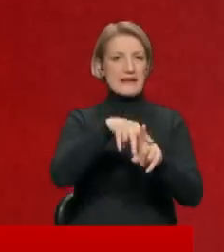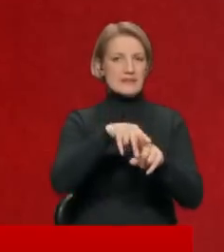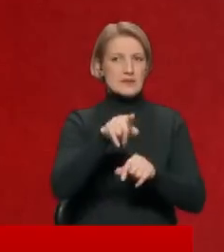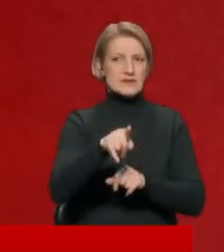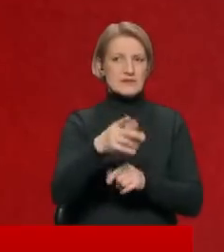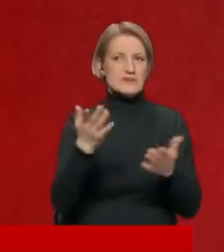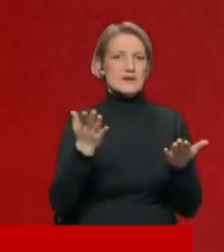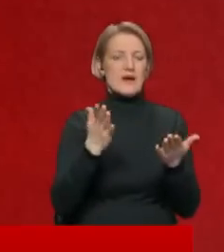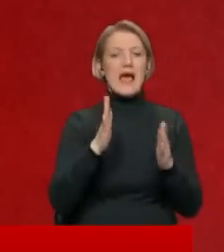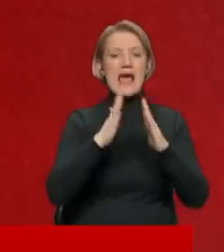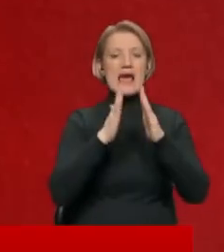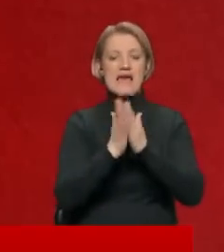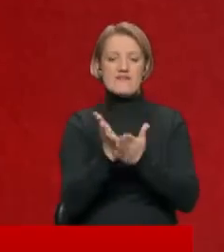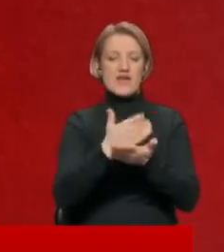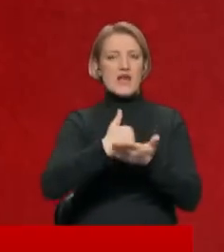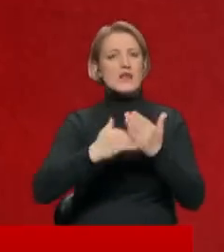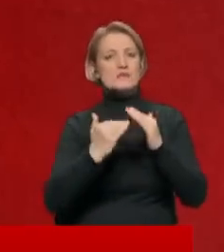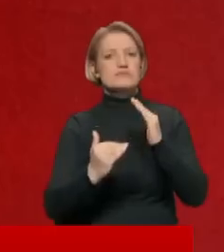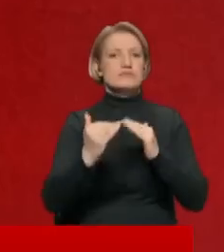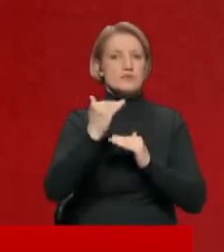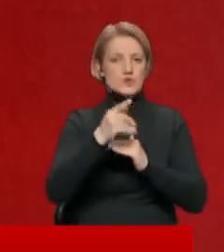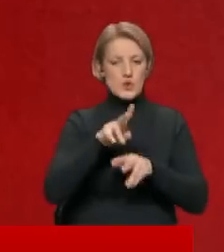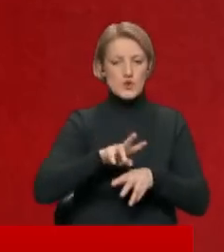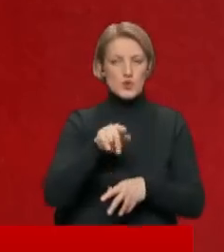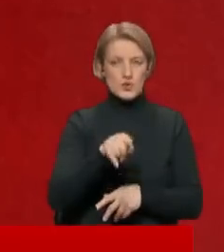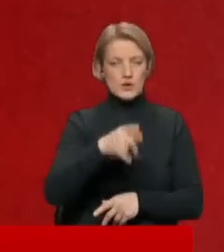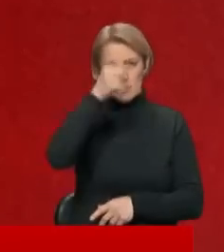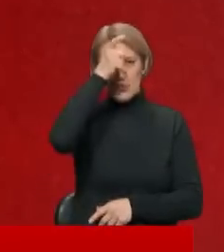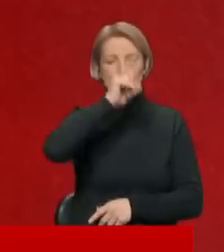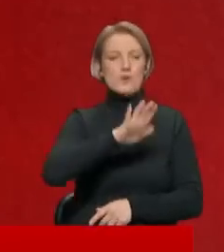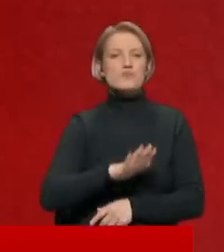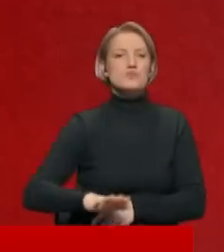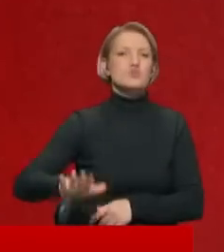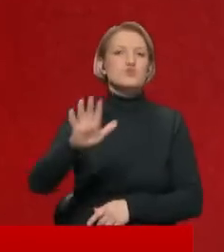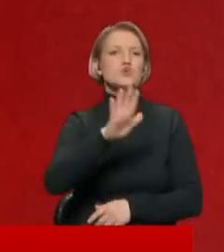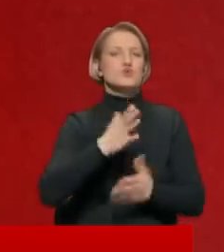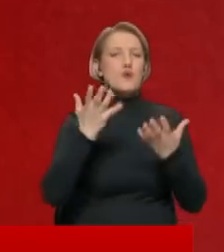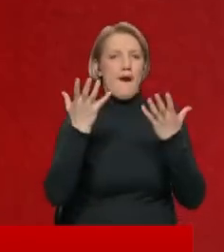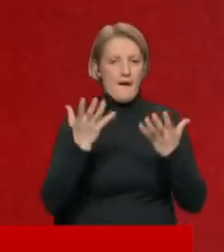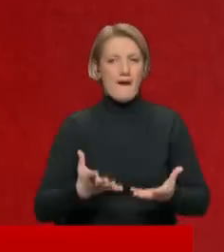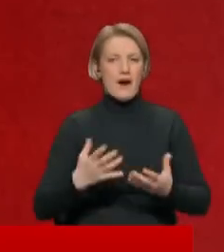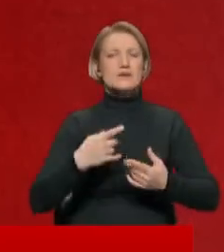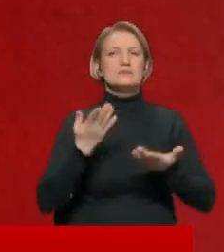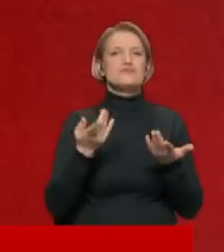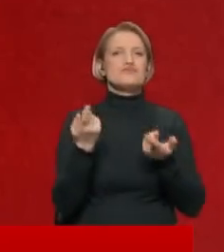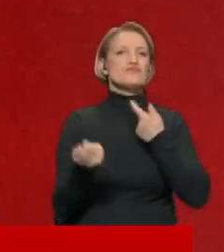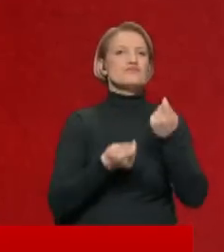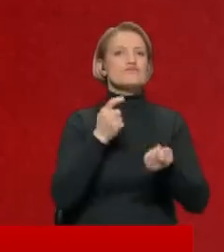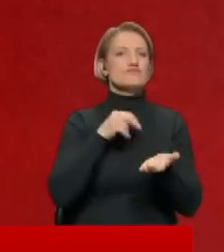hane halkı gelirini artırabilmenizin yegane yolu bu noktada da Türkiye bütün Ağır aksak işleyen